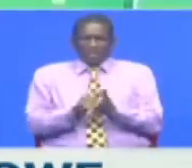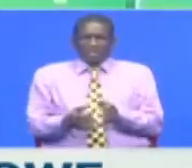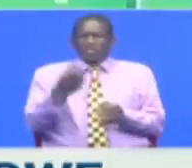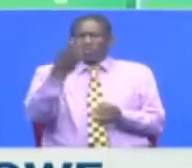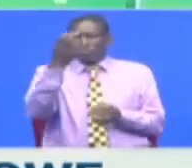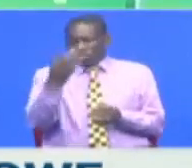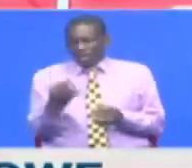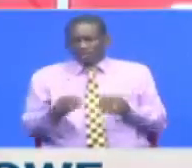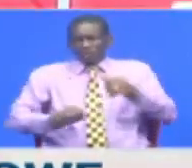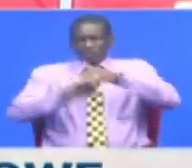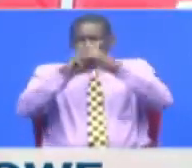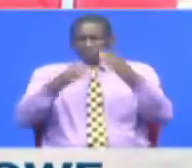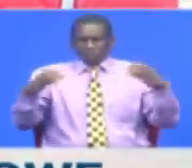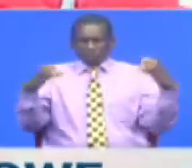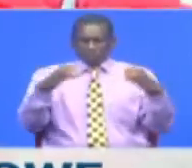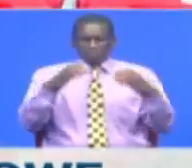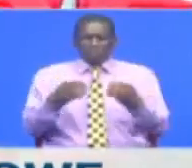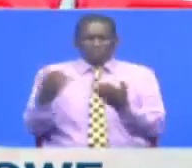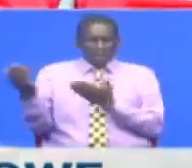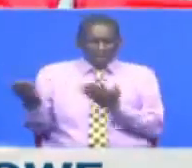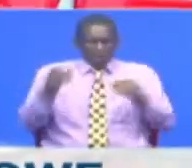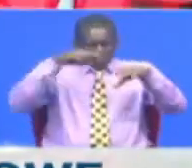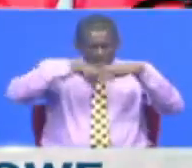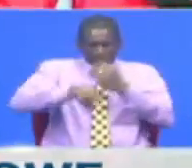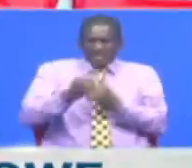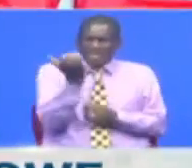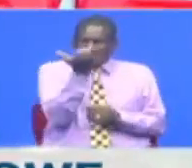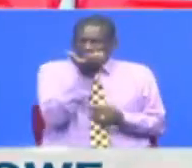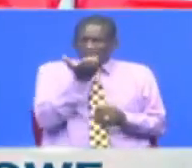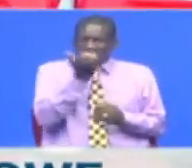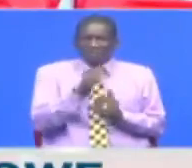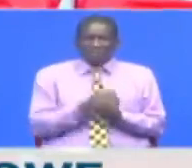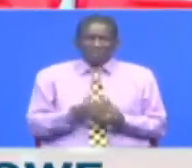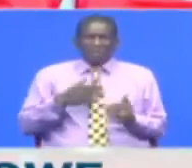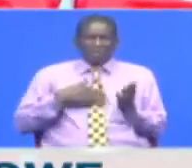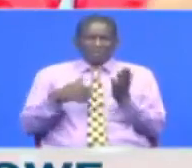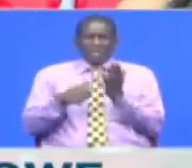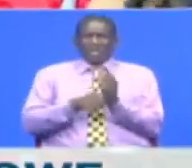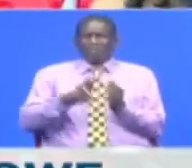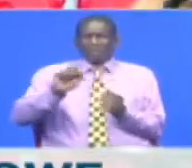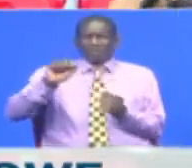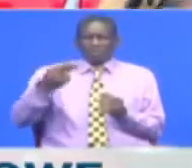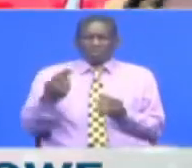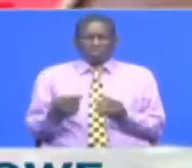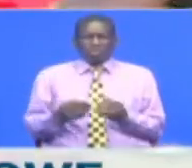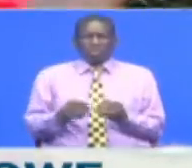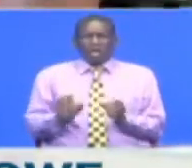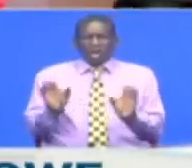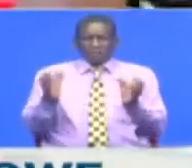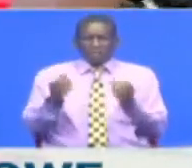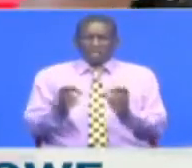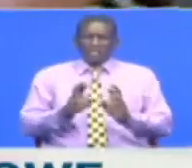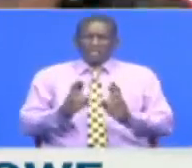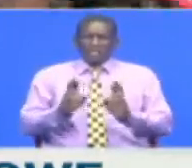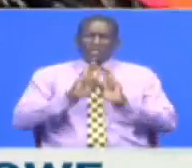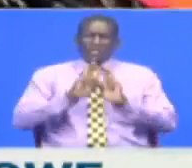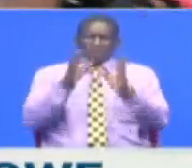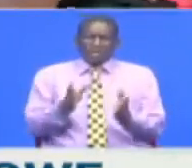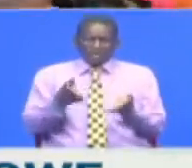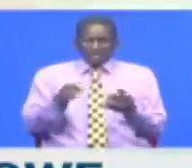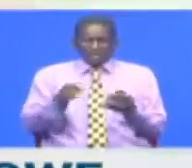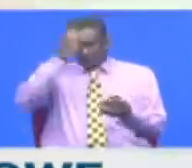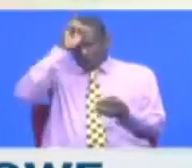ya mashabiki waruhusiwe kuingia uwanjani. Jina langu ni Ruth Totoa Rege, mwanabari wa michezo humu nchini, na mimi ni